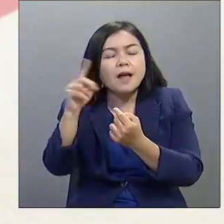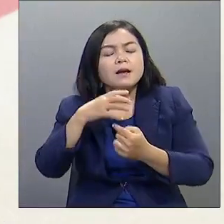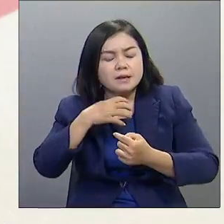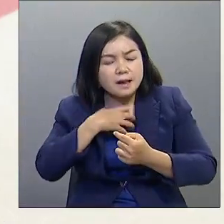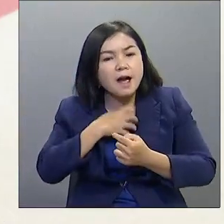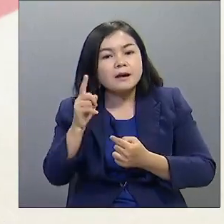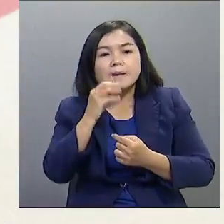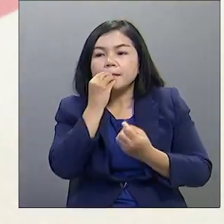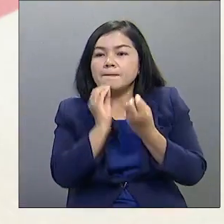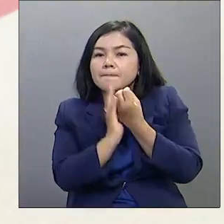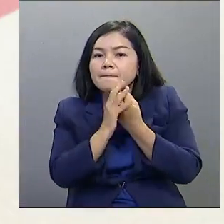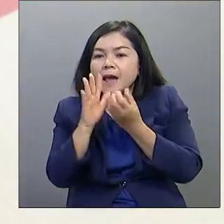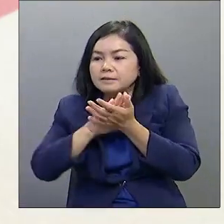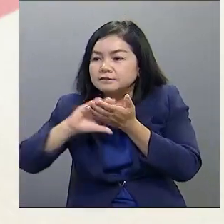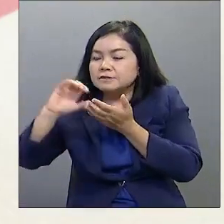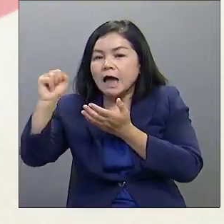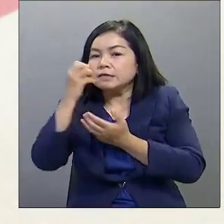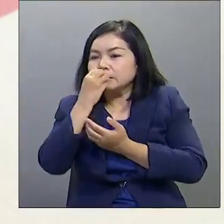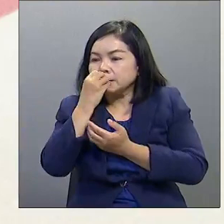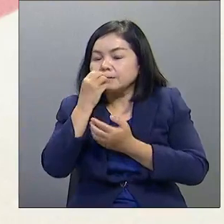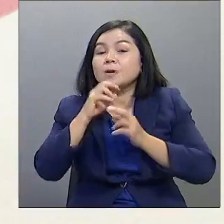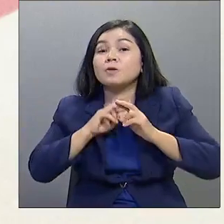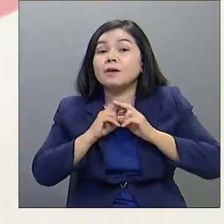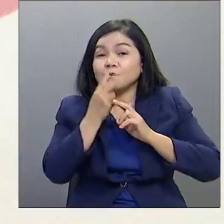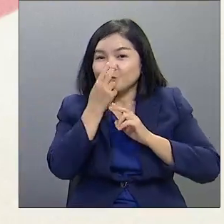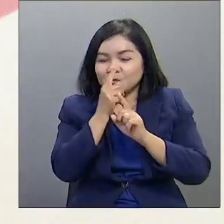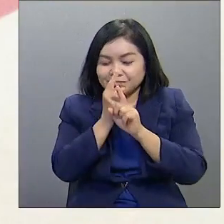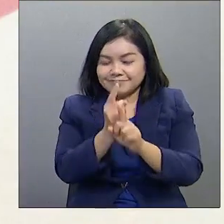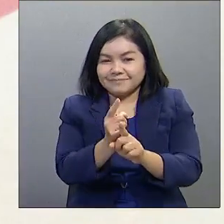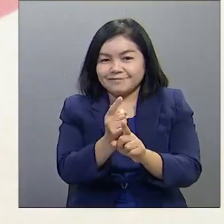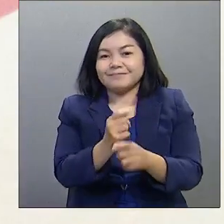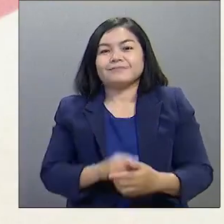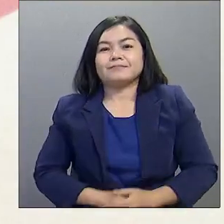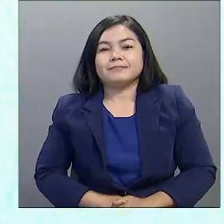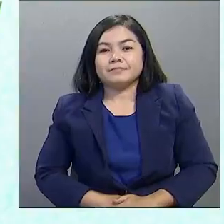มีพืชผักที่สะอาดและปลอดภัยติดตามเรื่องนี้ได้ในพอดีพอเพียงครับ